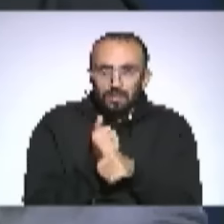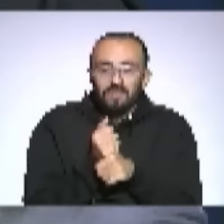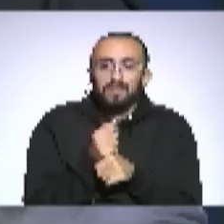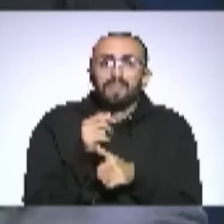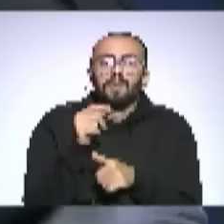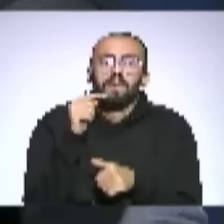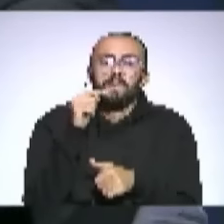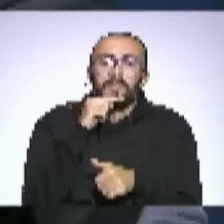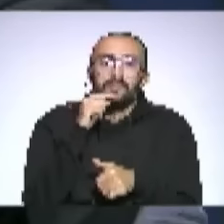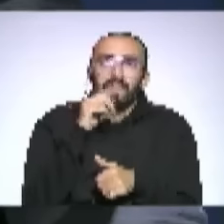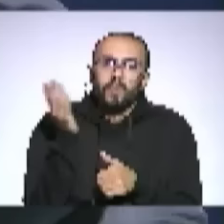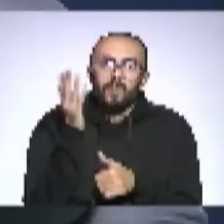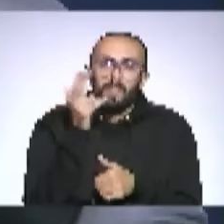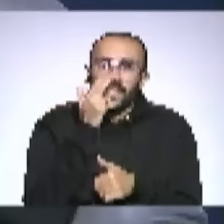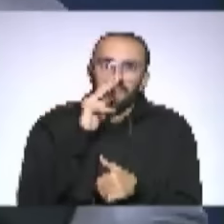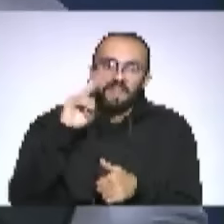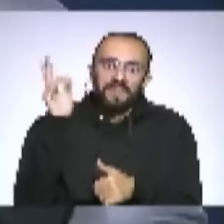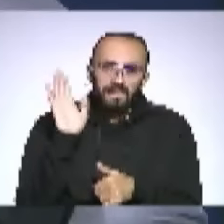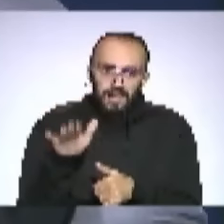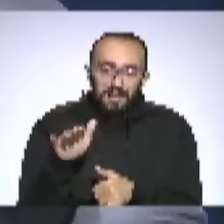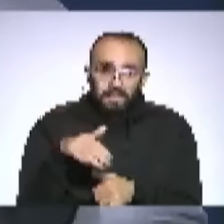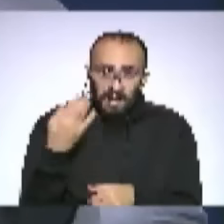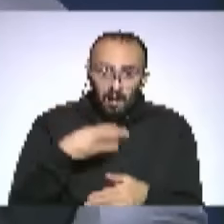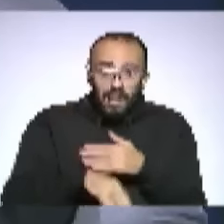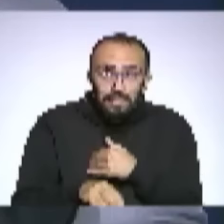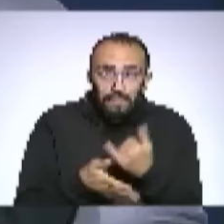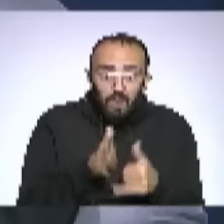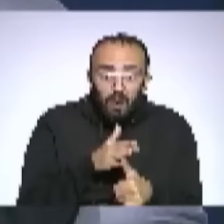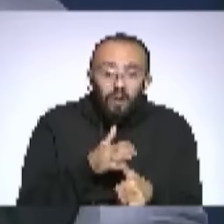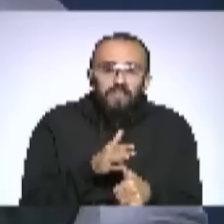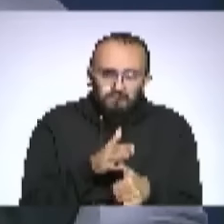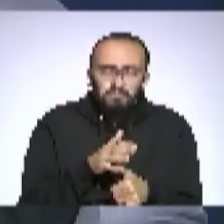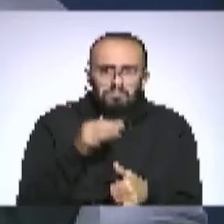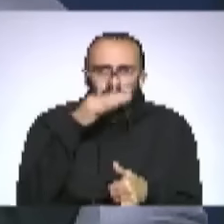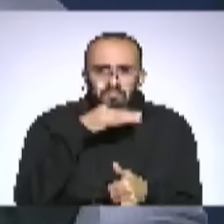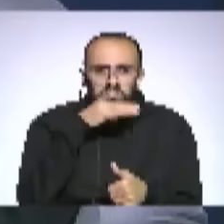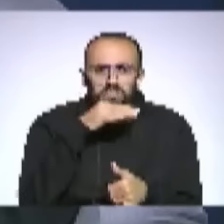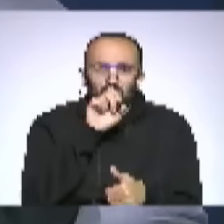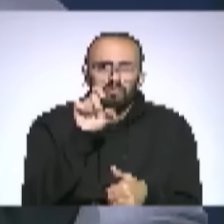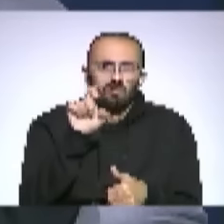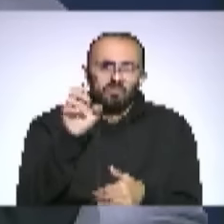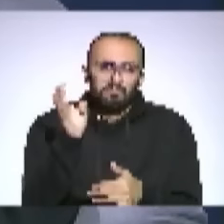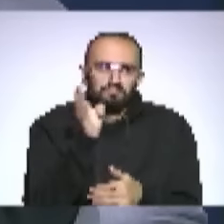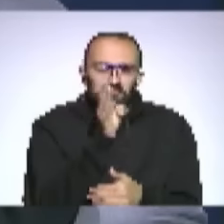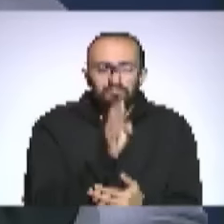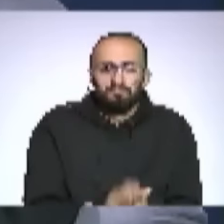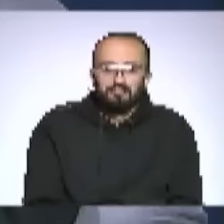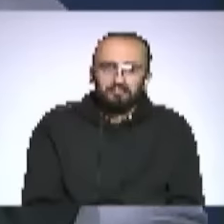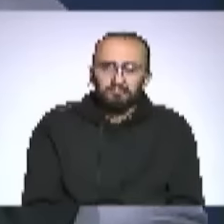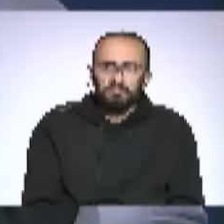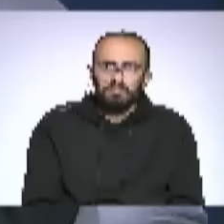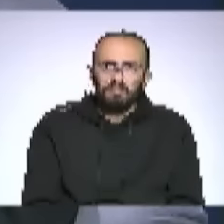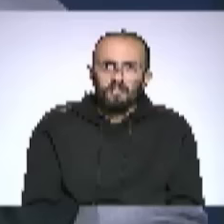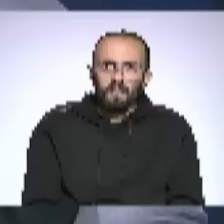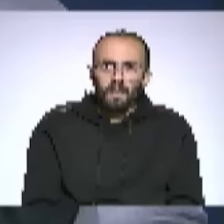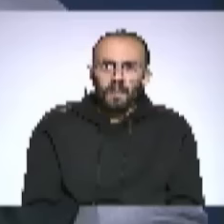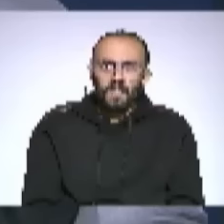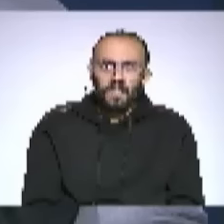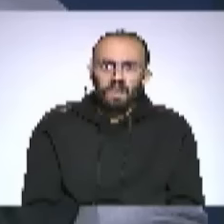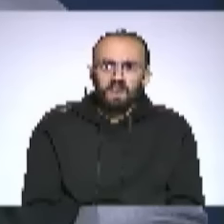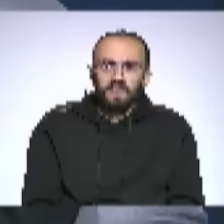علاقه بسيدات اخرى بعد الجواز مباشره اه يعني شهور بسيطه تمام